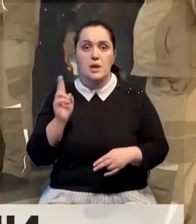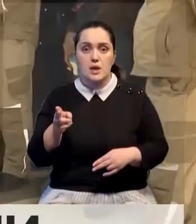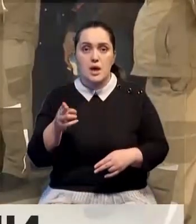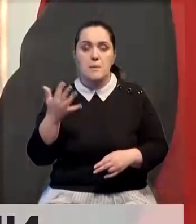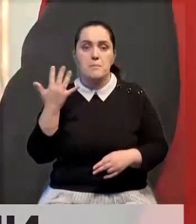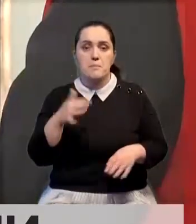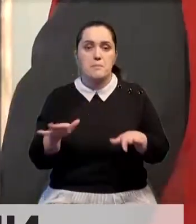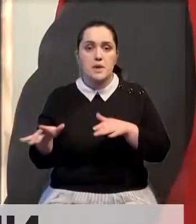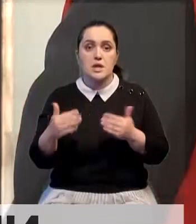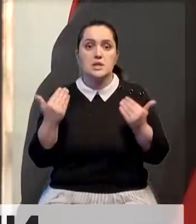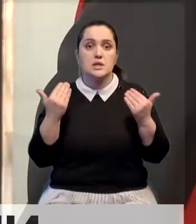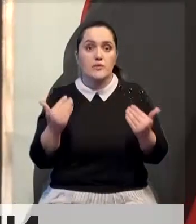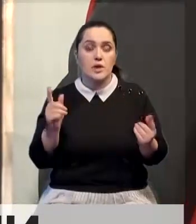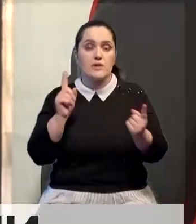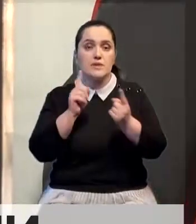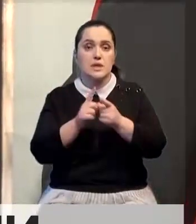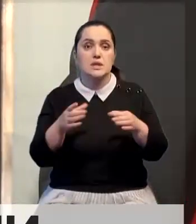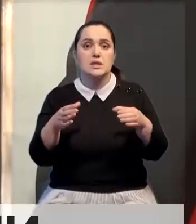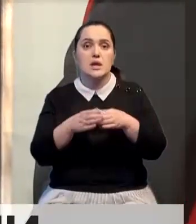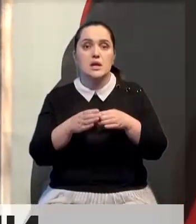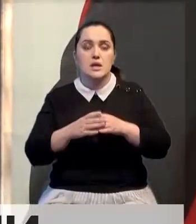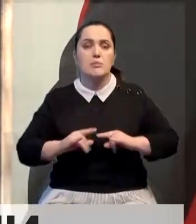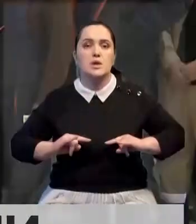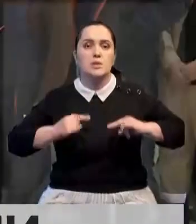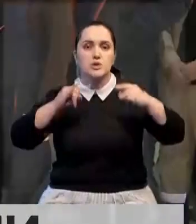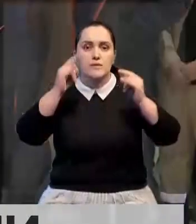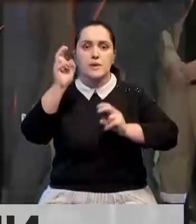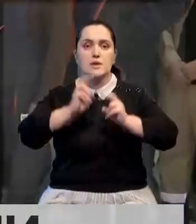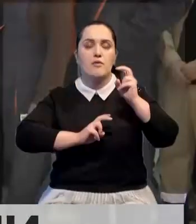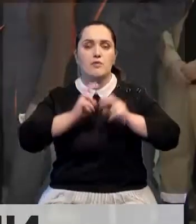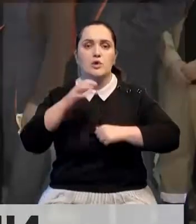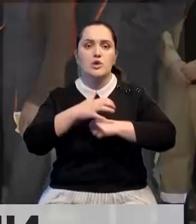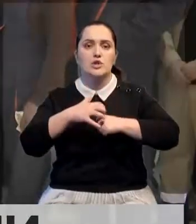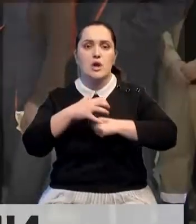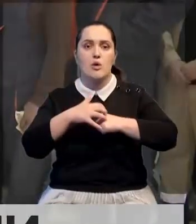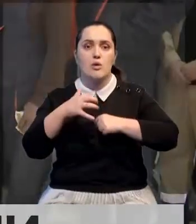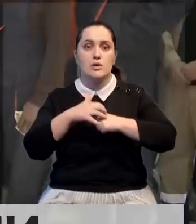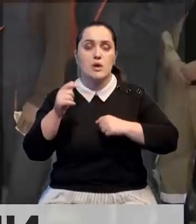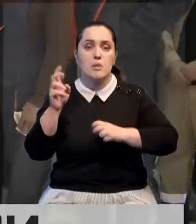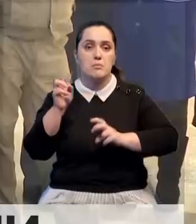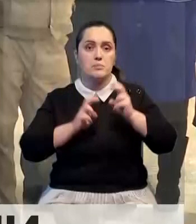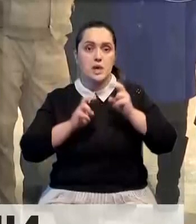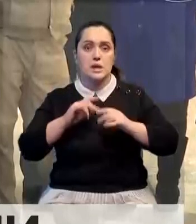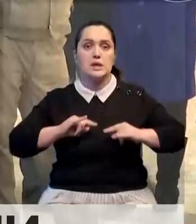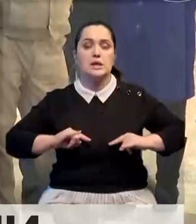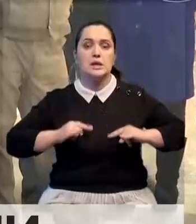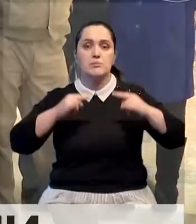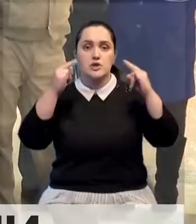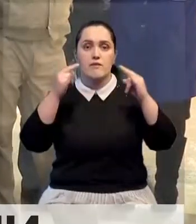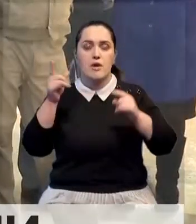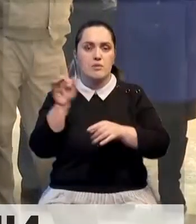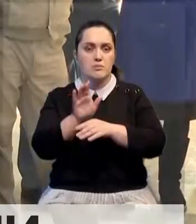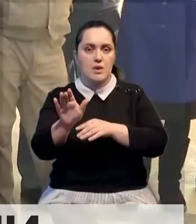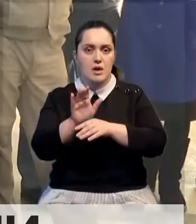более 50 мероприятий. Сегодня они встретились с коллективом кирпичного завода в Кукшетау. Это предприятие флагман